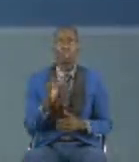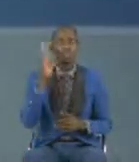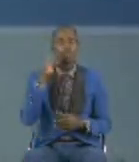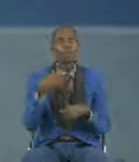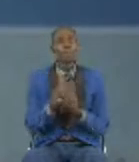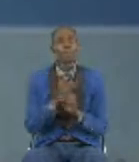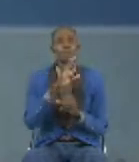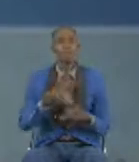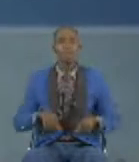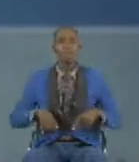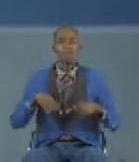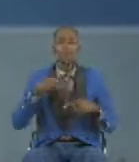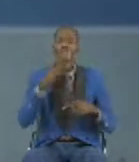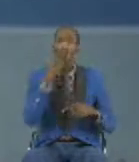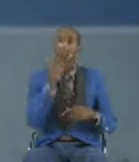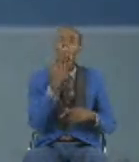rendra ta vie douce.